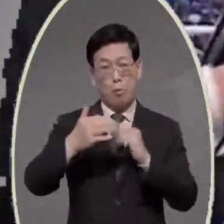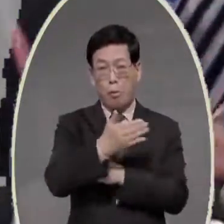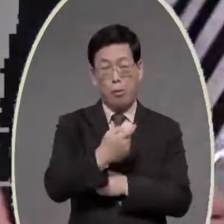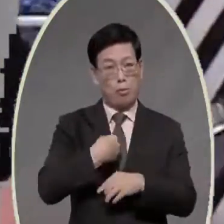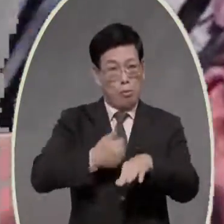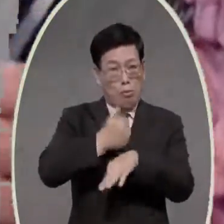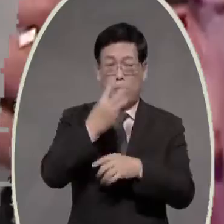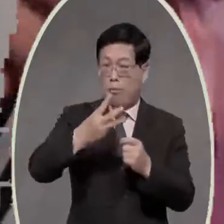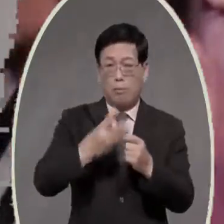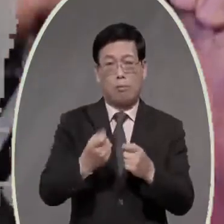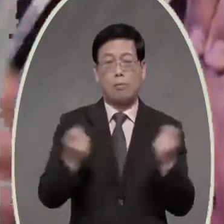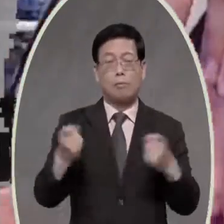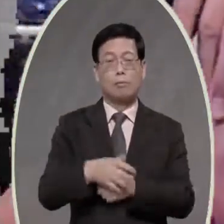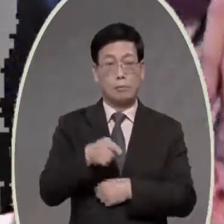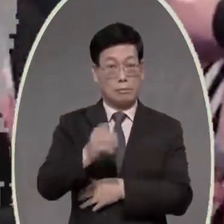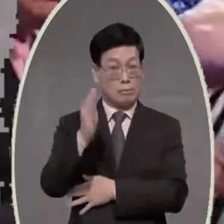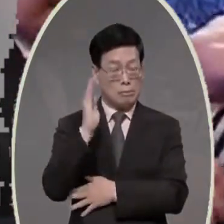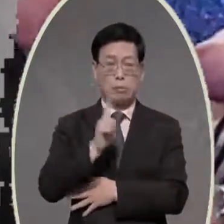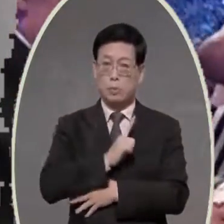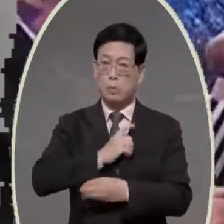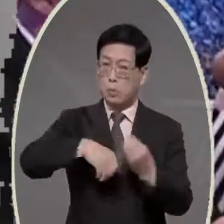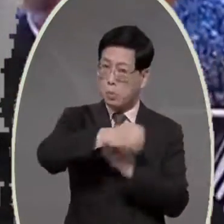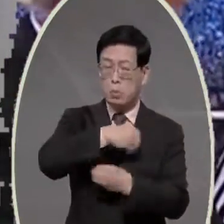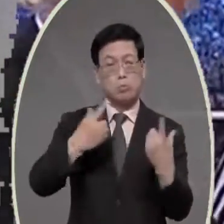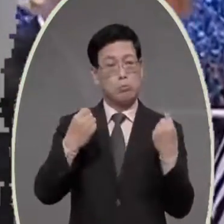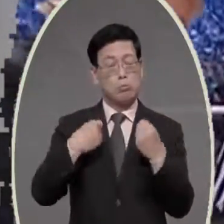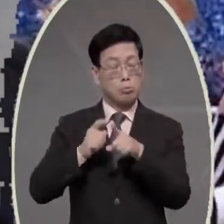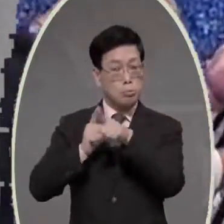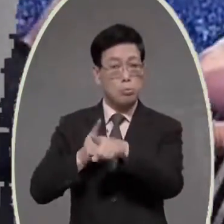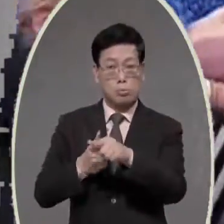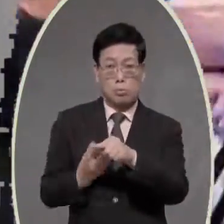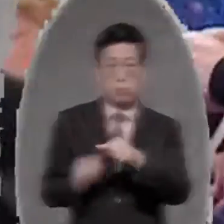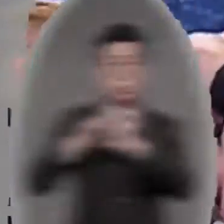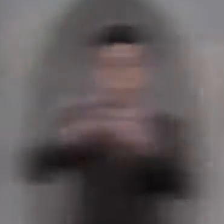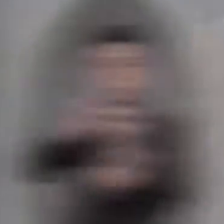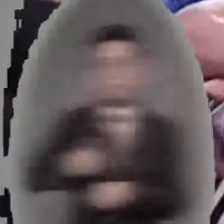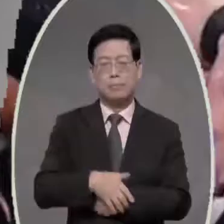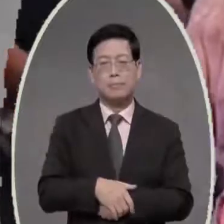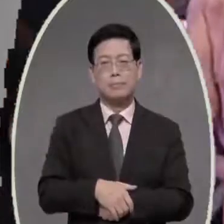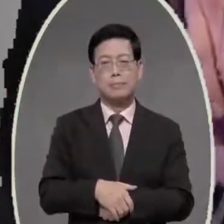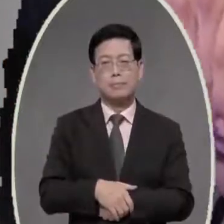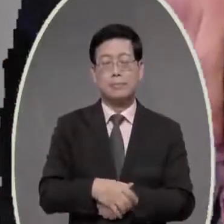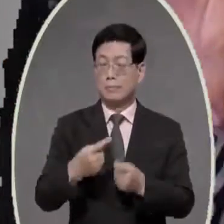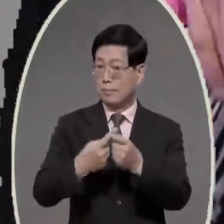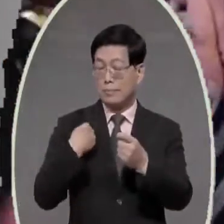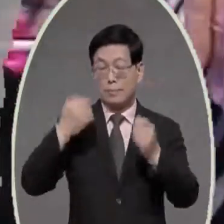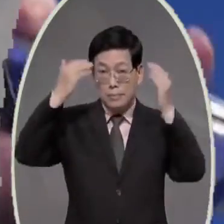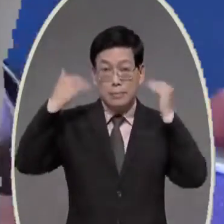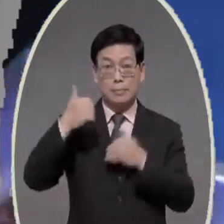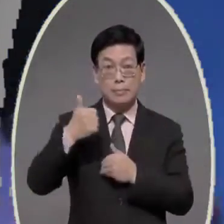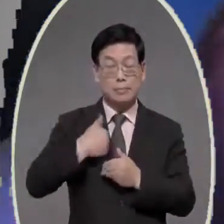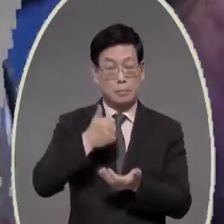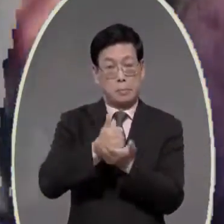已经担任总统3年多了，这个政府的运作不就是跟着我们中华民国的宪政体制在运作？那么去年韩国瑜先